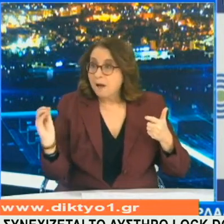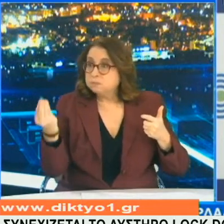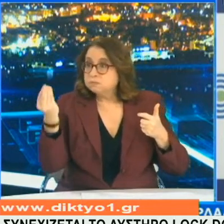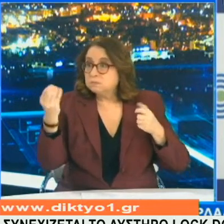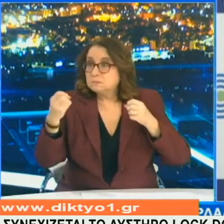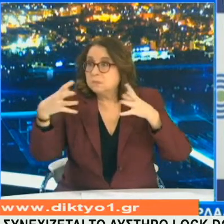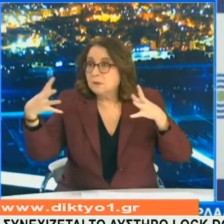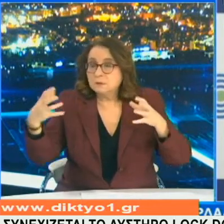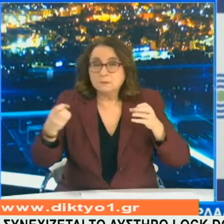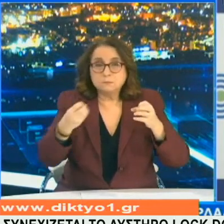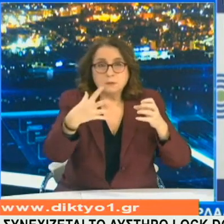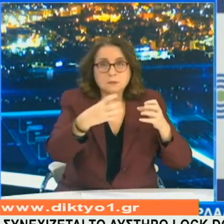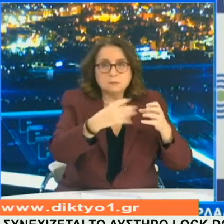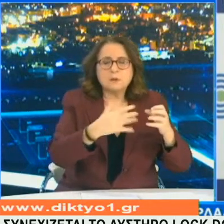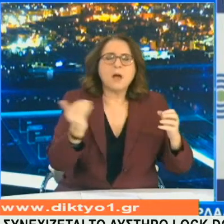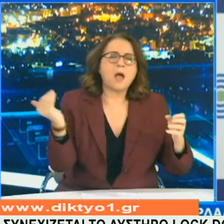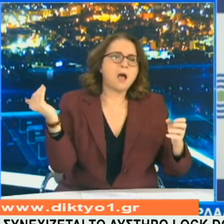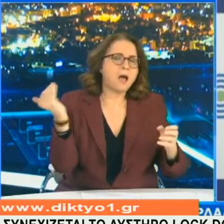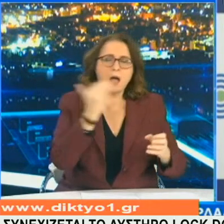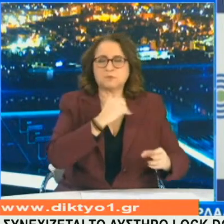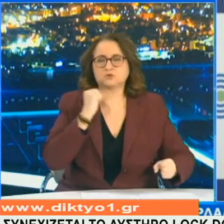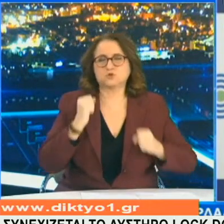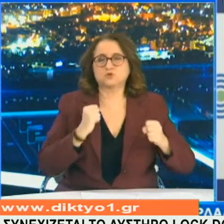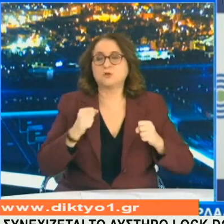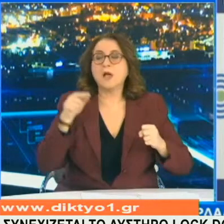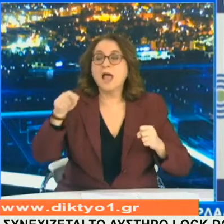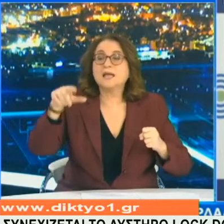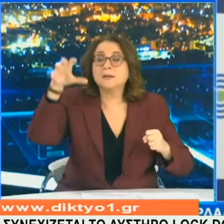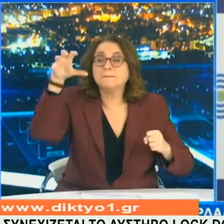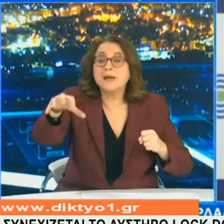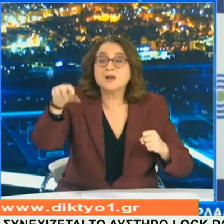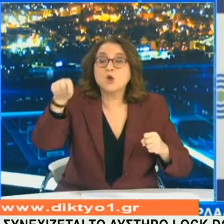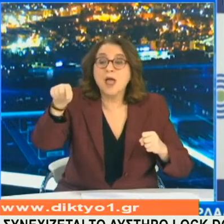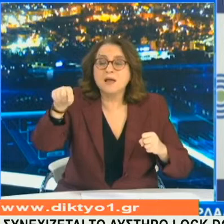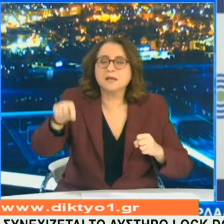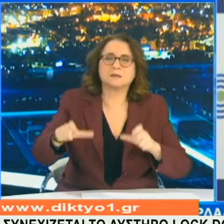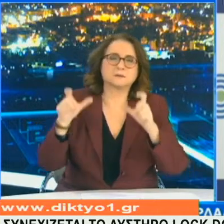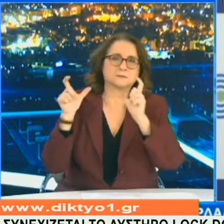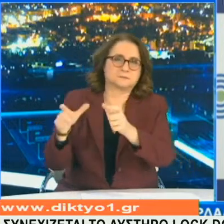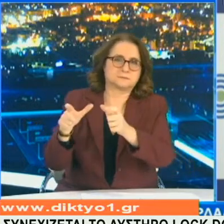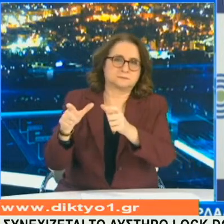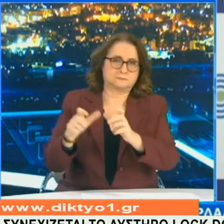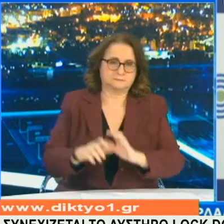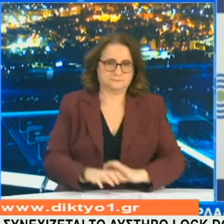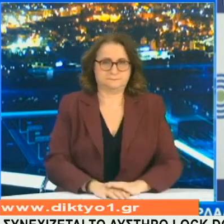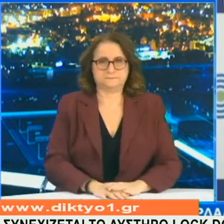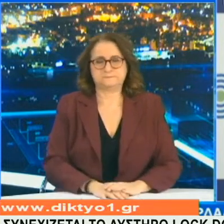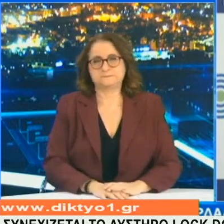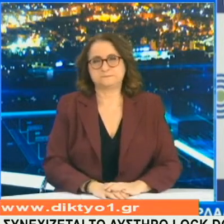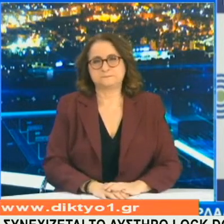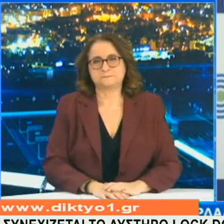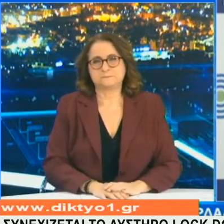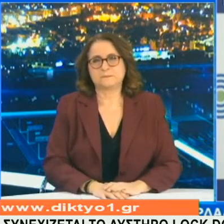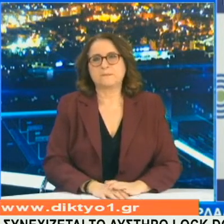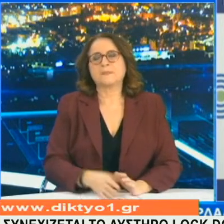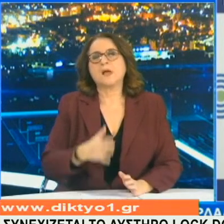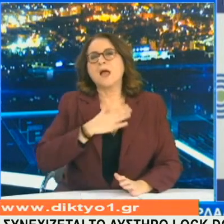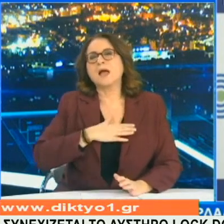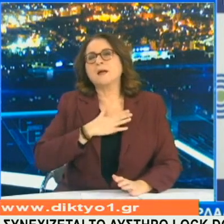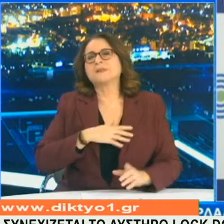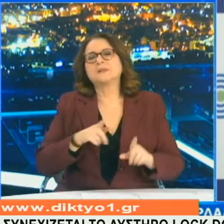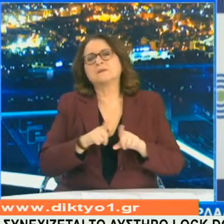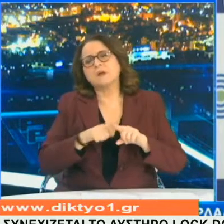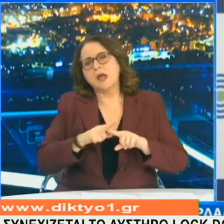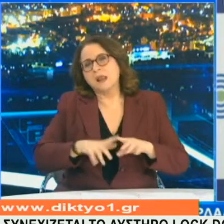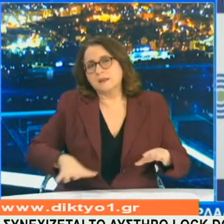ένδειξη αυτής, να επιβάλλει γρήγορα τοπικά περιοριστικά μέτρα. Αγαπητοί μου συμπολίτες, είναι μια στιγμή που